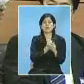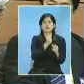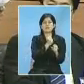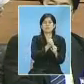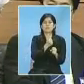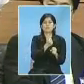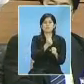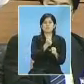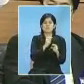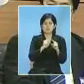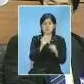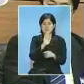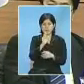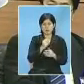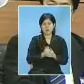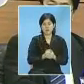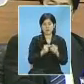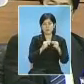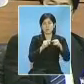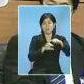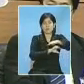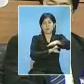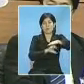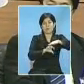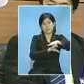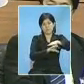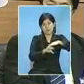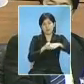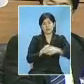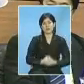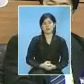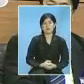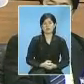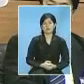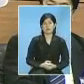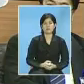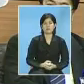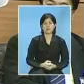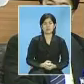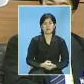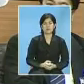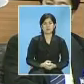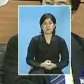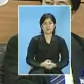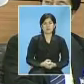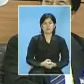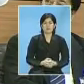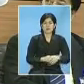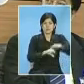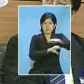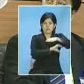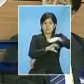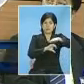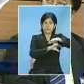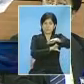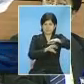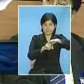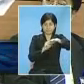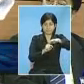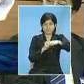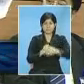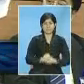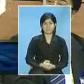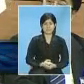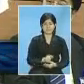เอ่อรถไฟสายนี้เนี่ยสายมหานเอ่อรถไฟฟ้ามหานครสายเฉลิมรัชมงคลเนี่ยนะ